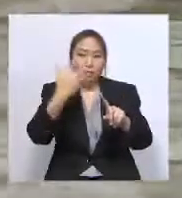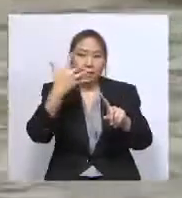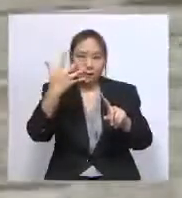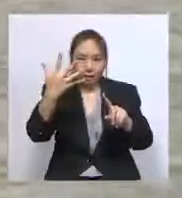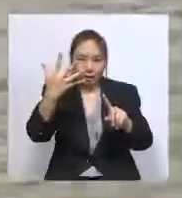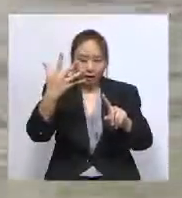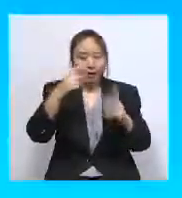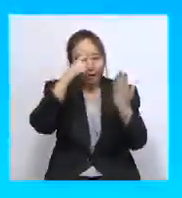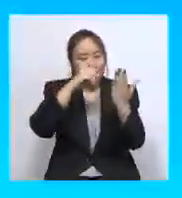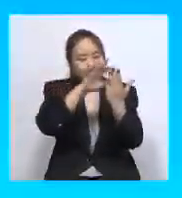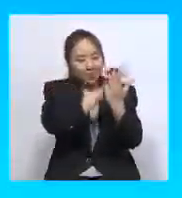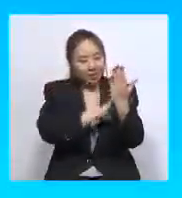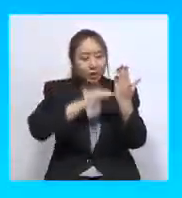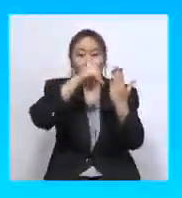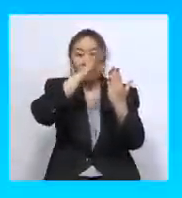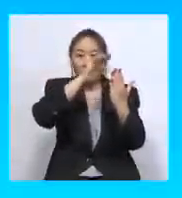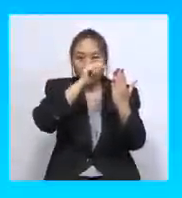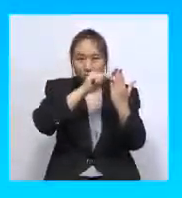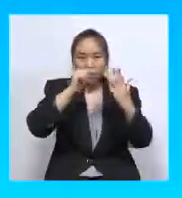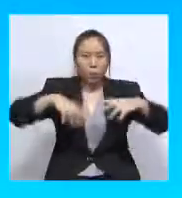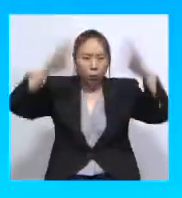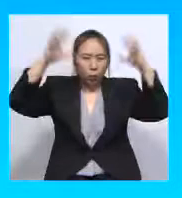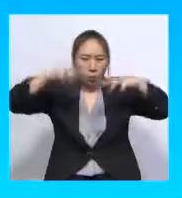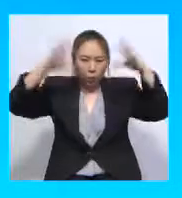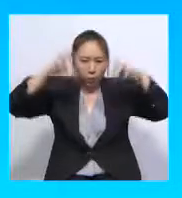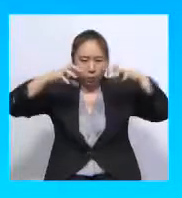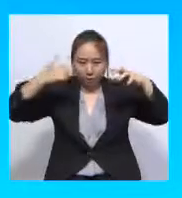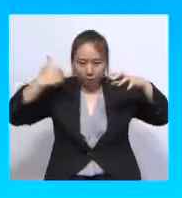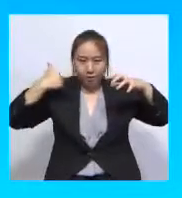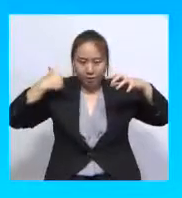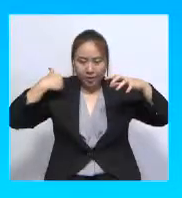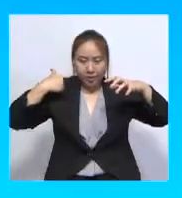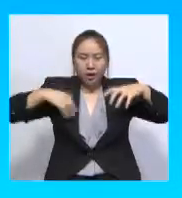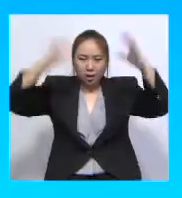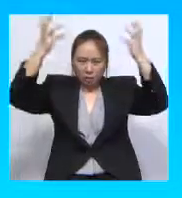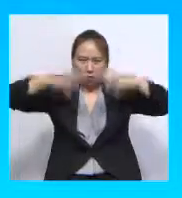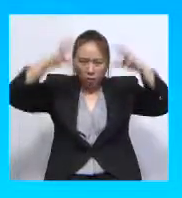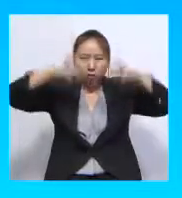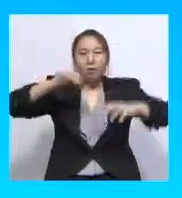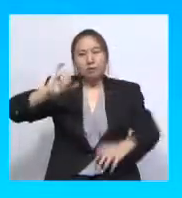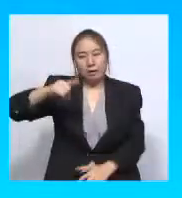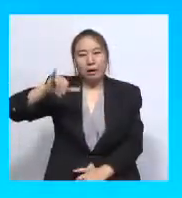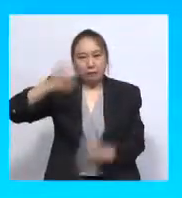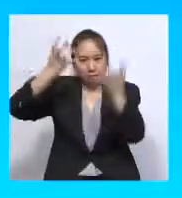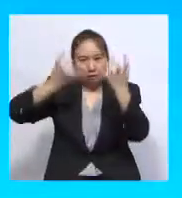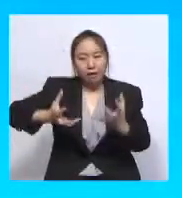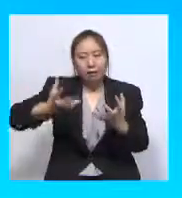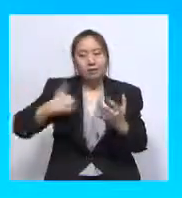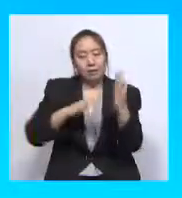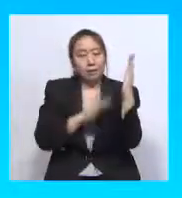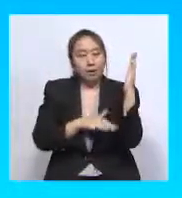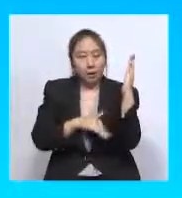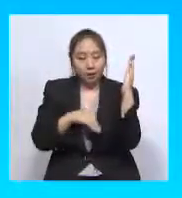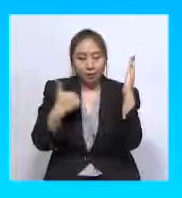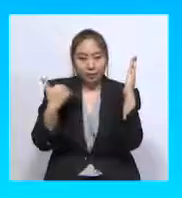คมนะครับบริเวณประเทศไทยตอนบนมีฝนฟ้าคะนองเพิ่มมากขึ้นนะครับกับมีฝนตกหนักในบางพื้นที่ขณะที่ภาคใต้นะครับ